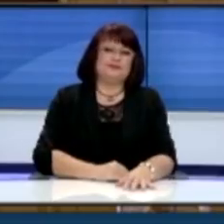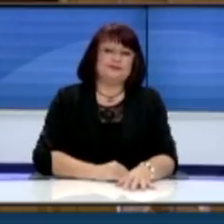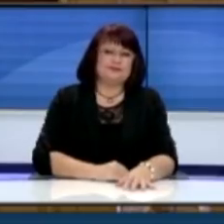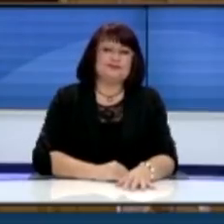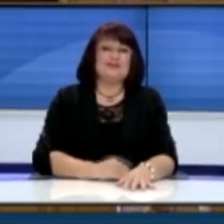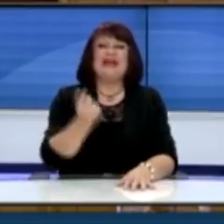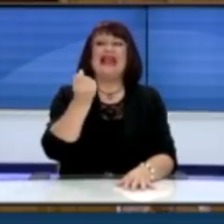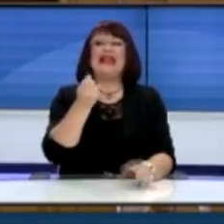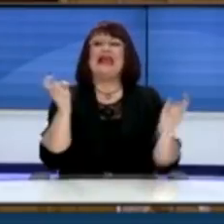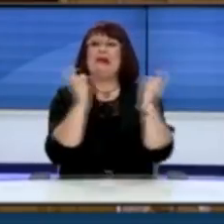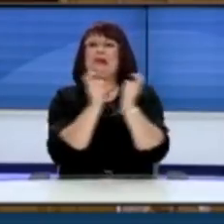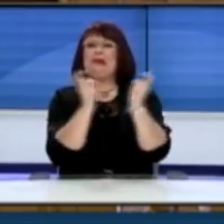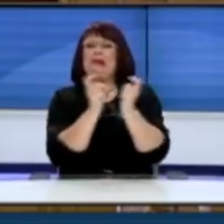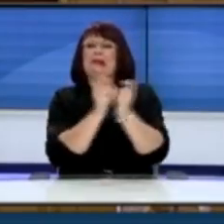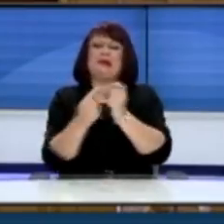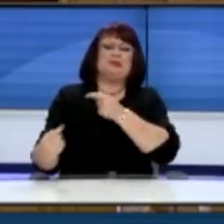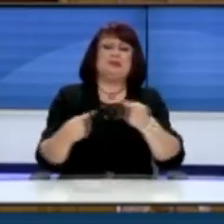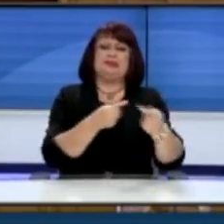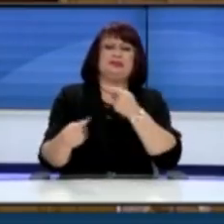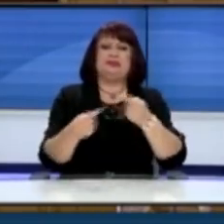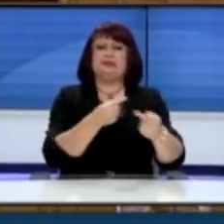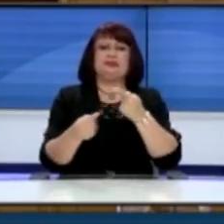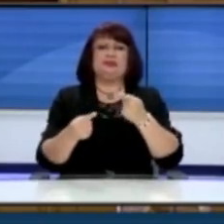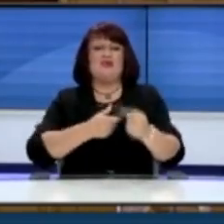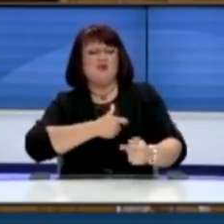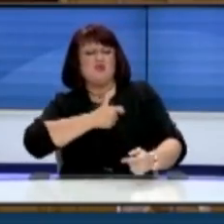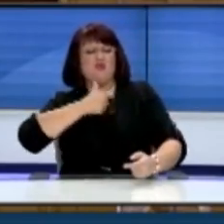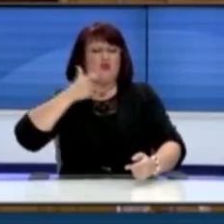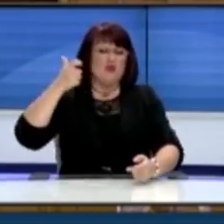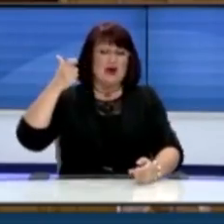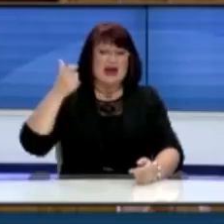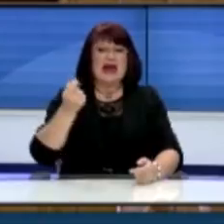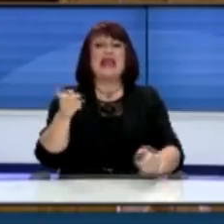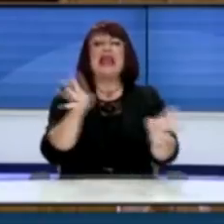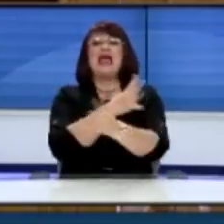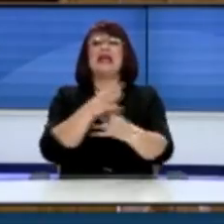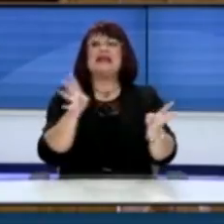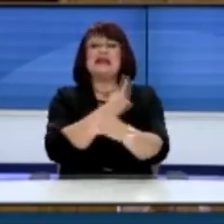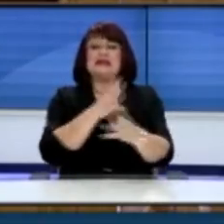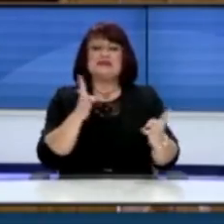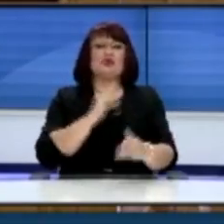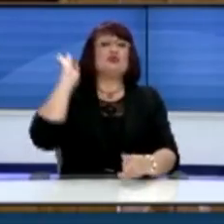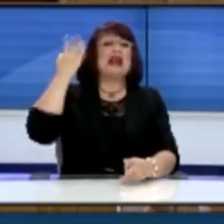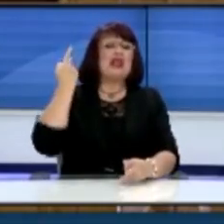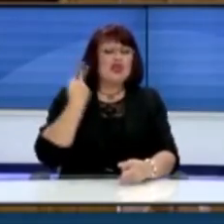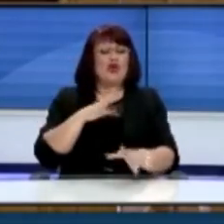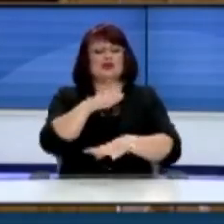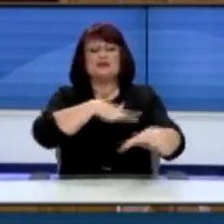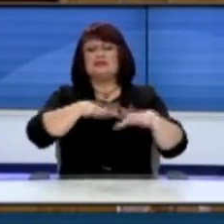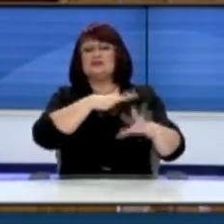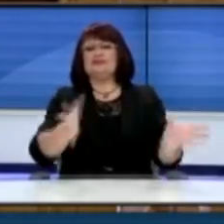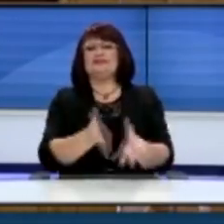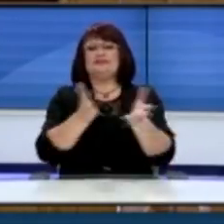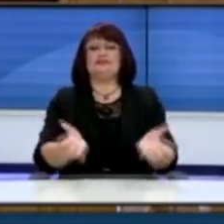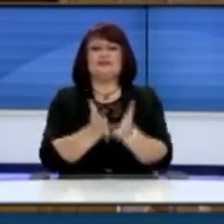Λίγο κοκορομαχία ξανά, ένταση του λόγου, λίγο λαϊκισμός, λίγο παρελθόν,